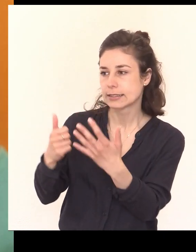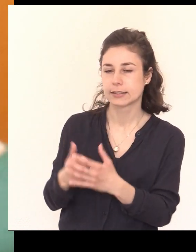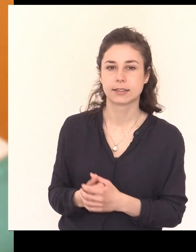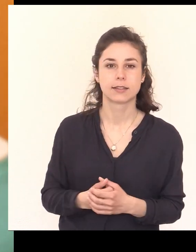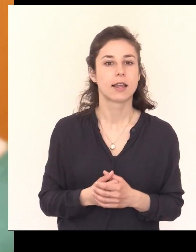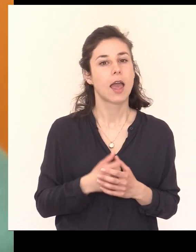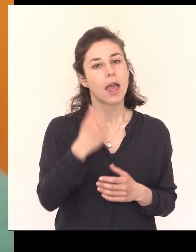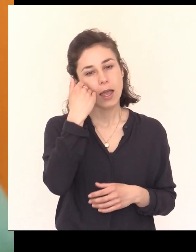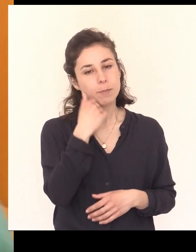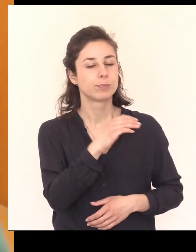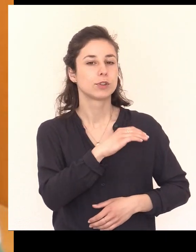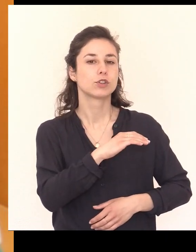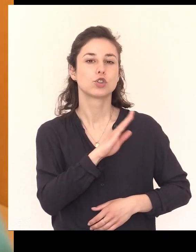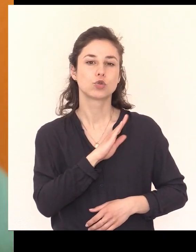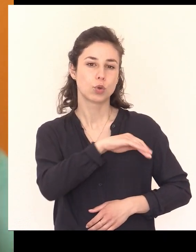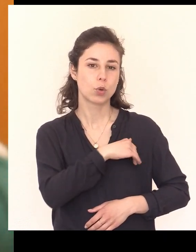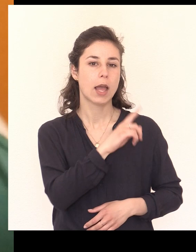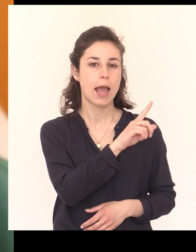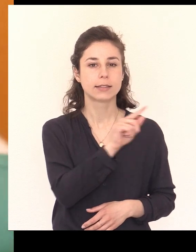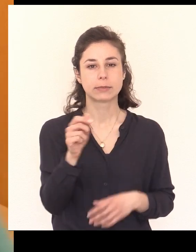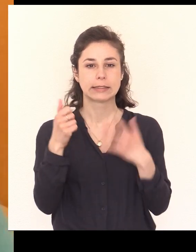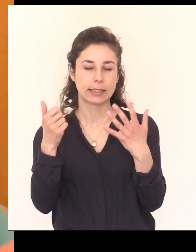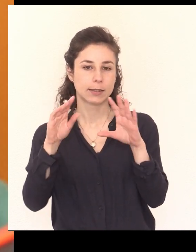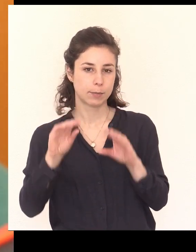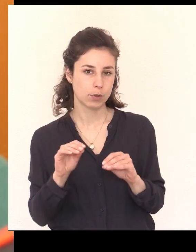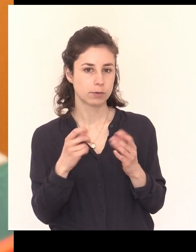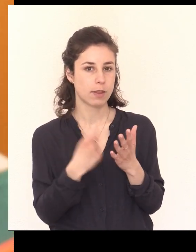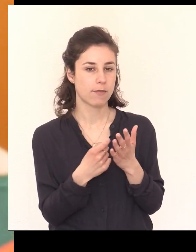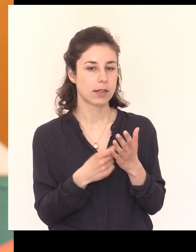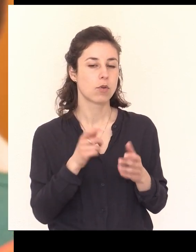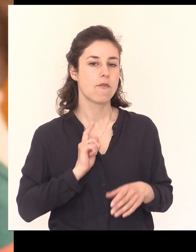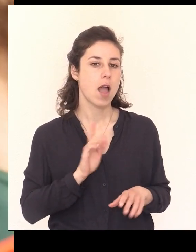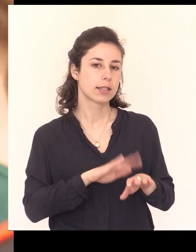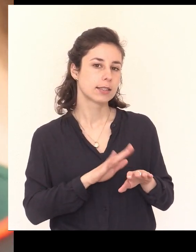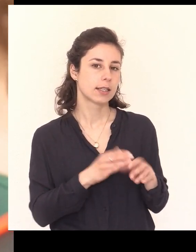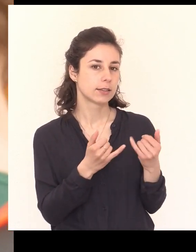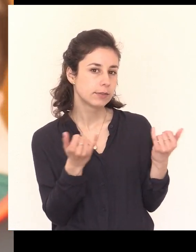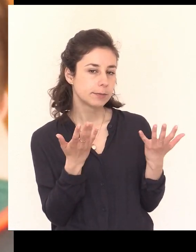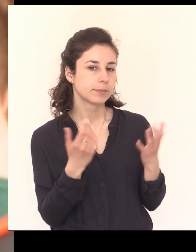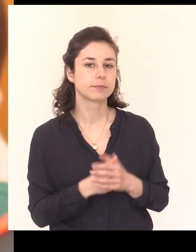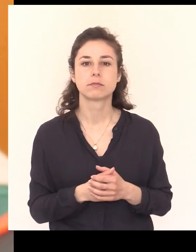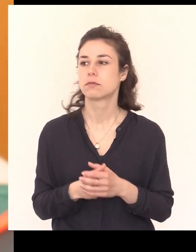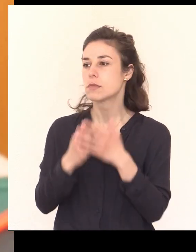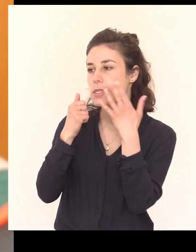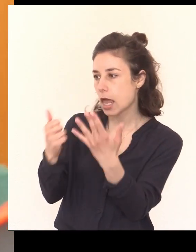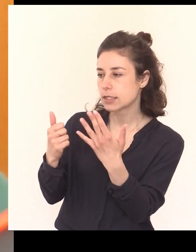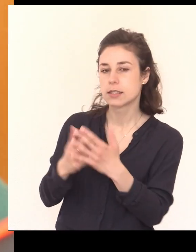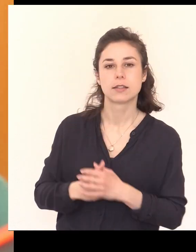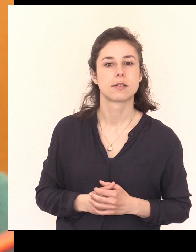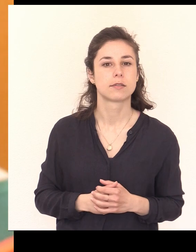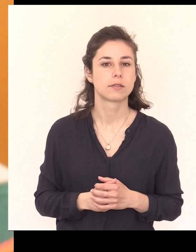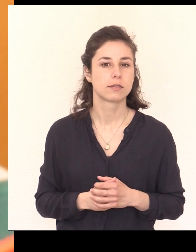6! Bitte verwenden Sie die Schulnoten 1 bis 6, um zu bewerten, wie Sie die Wartezeit empfunden haben.